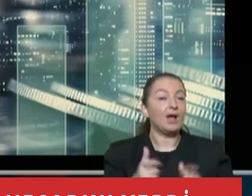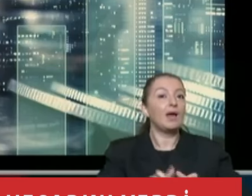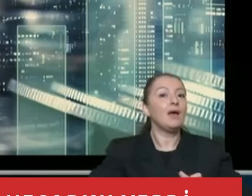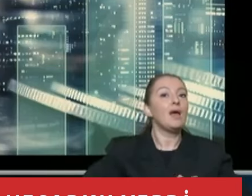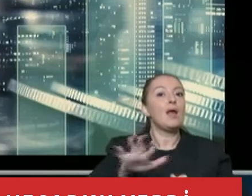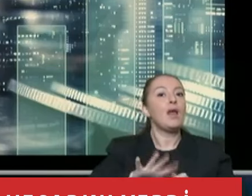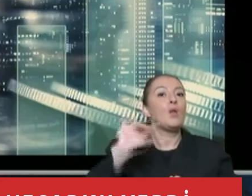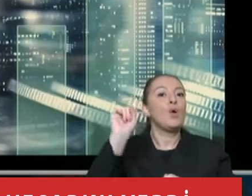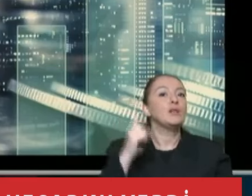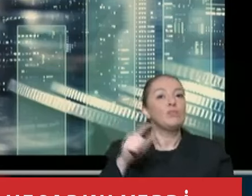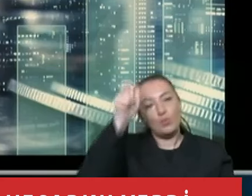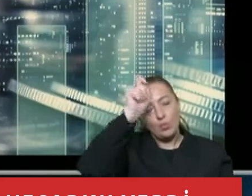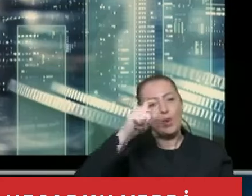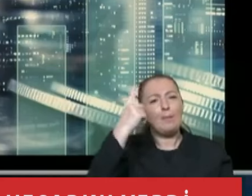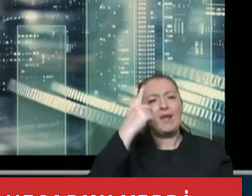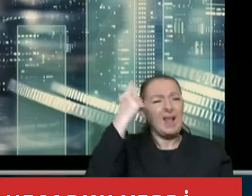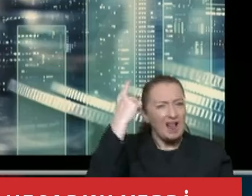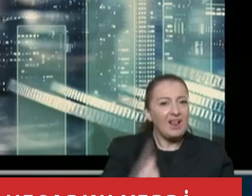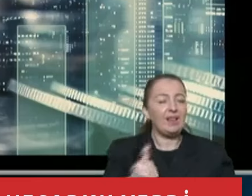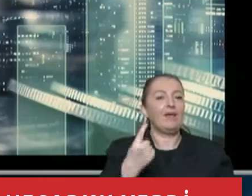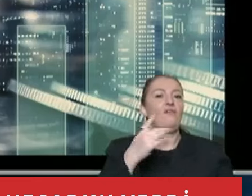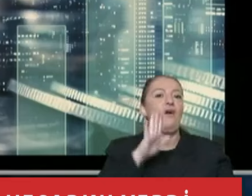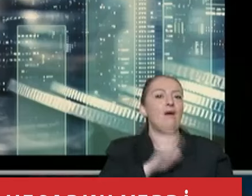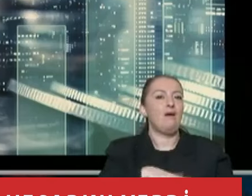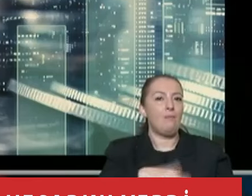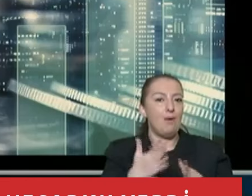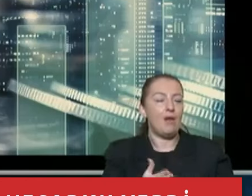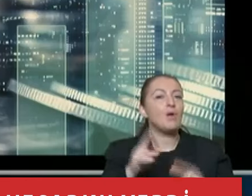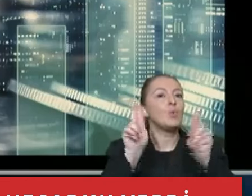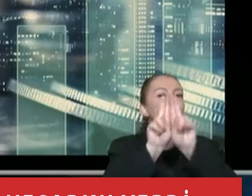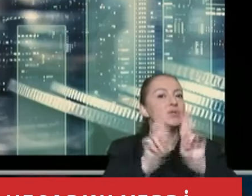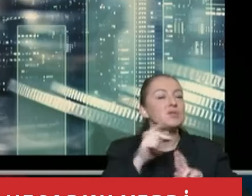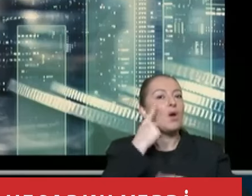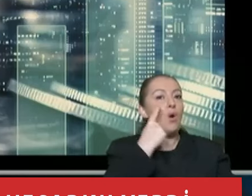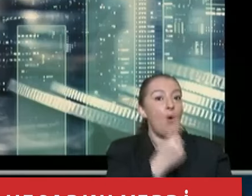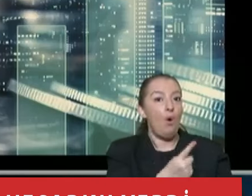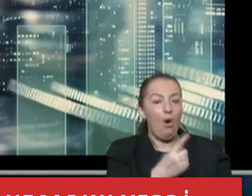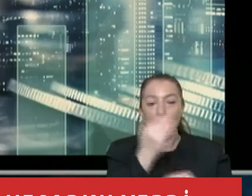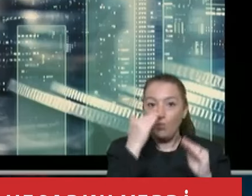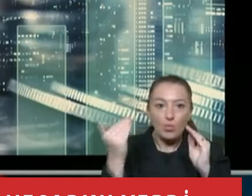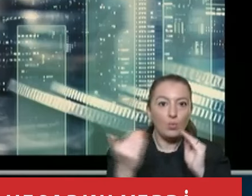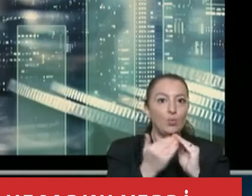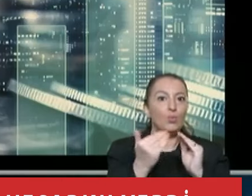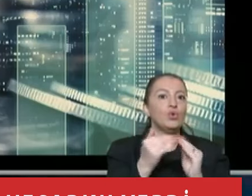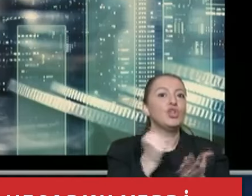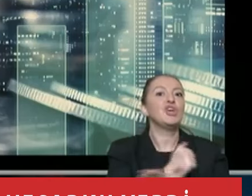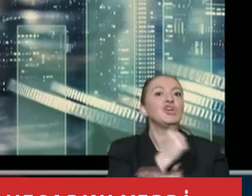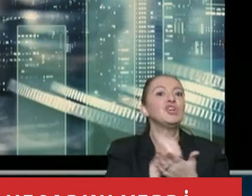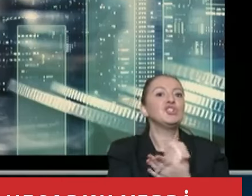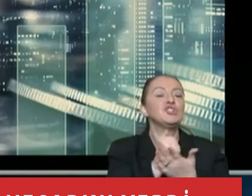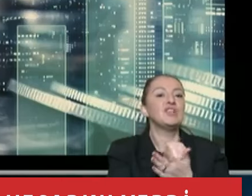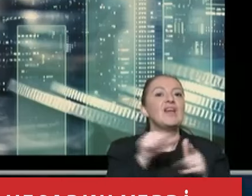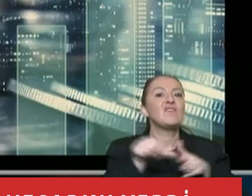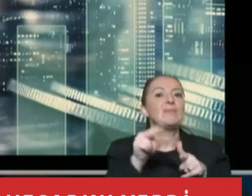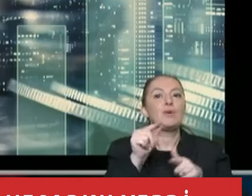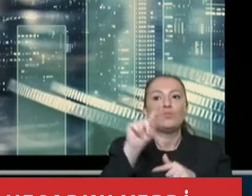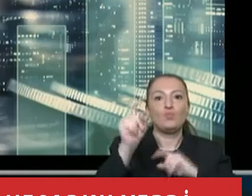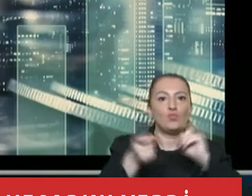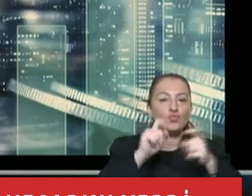yönetimlerde Türkiye'de bir ilki gerçekleştirerek uluslararası standartlarda yeşil finansman çerçeve